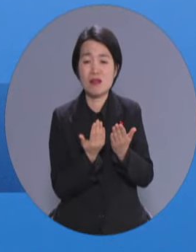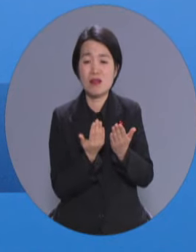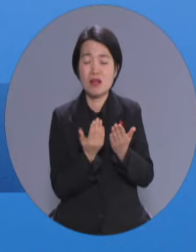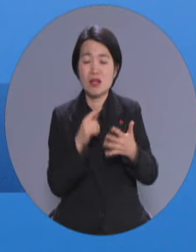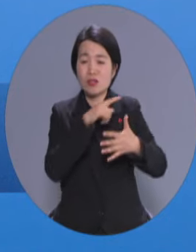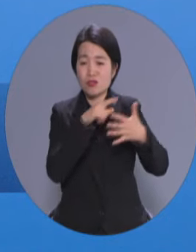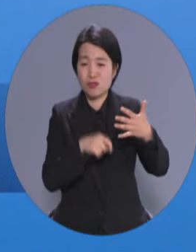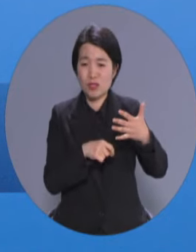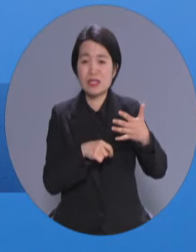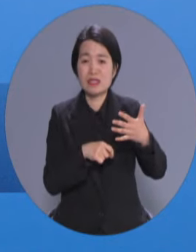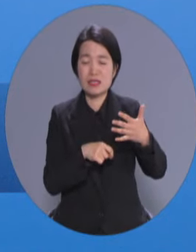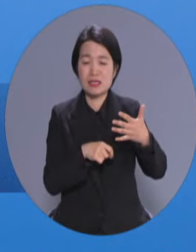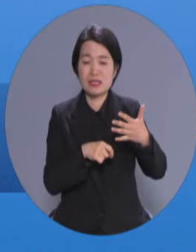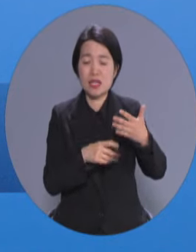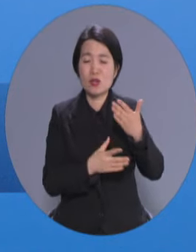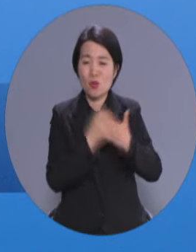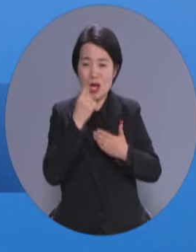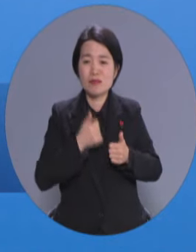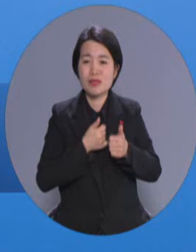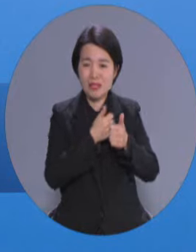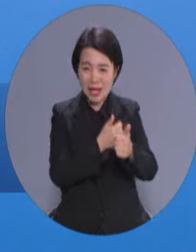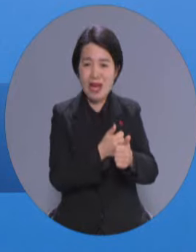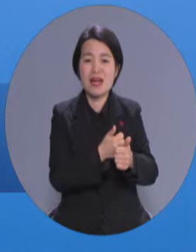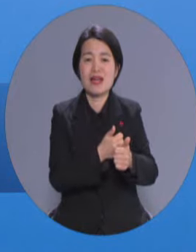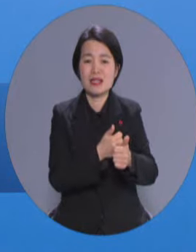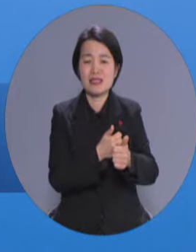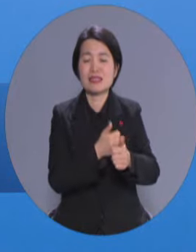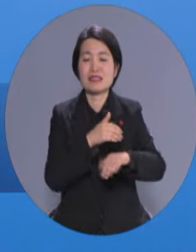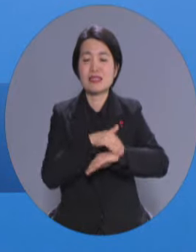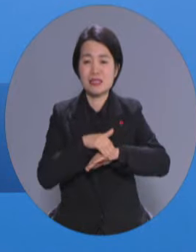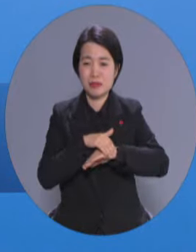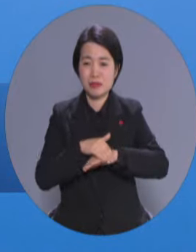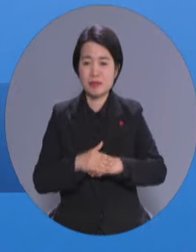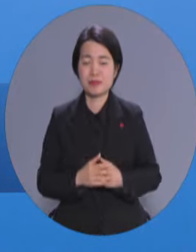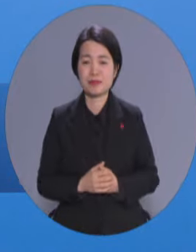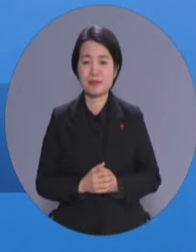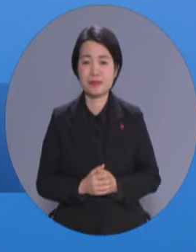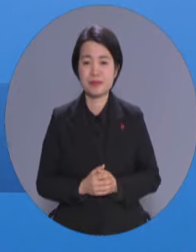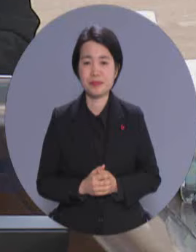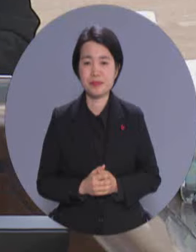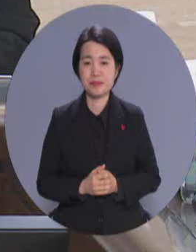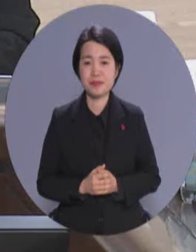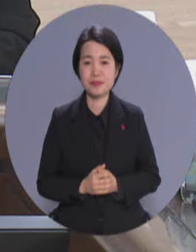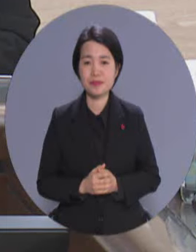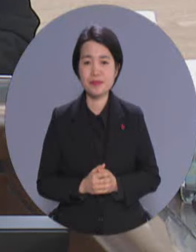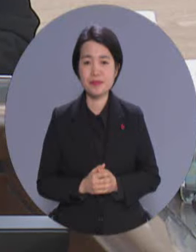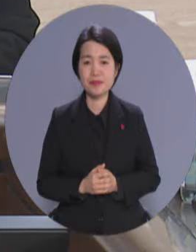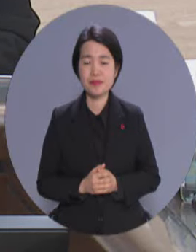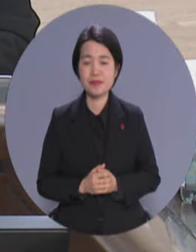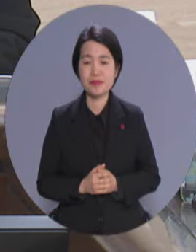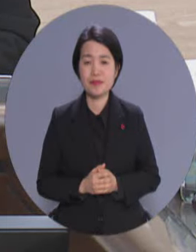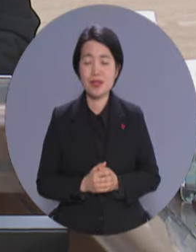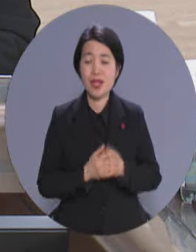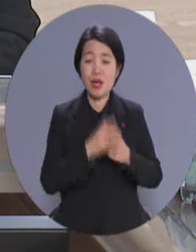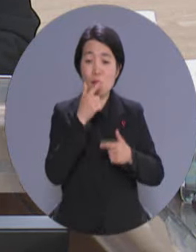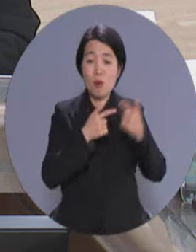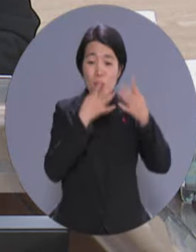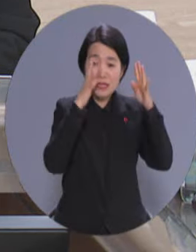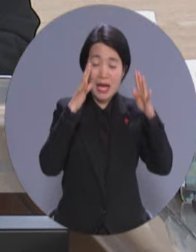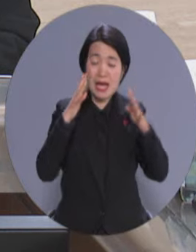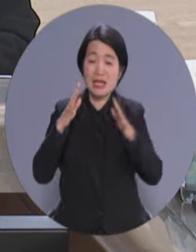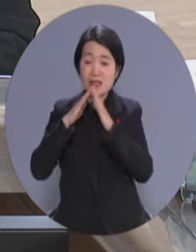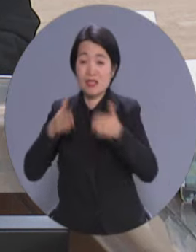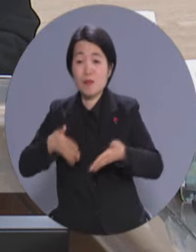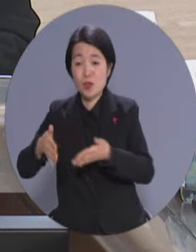우리 대학의 통합은 그 절차를 레퍼런스해서 따라가면 될 거다라는 생각이 듭니다. 4년제인 목포대와